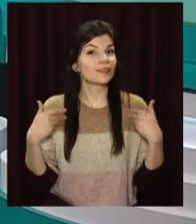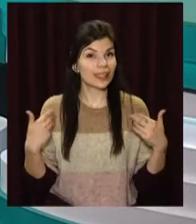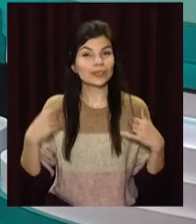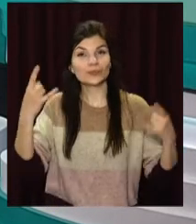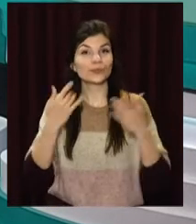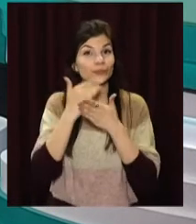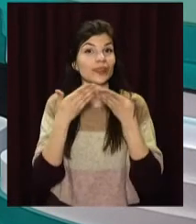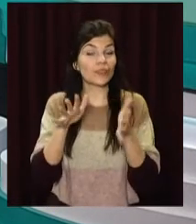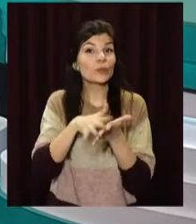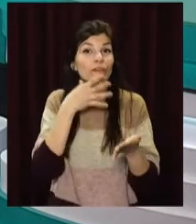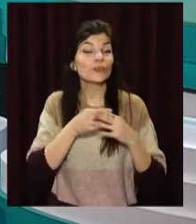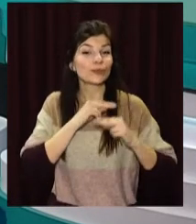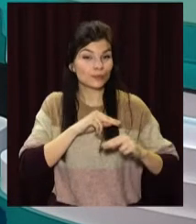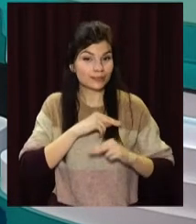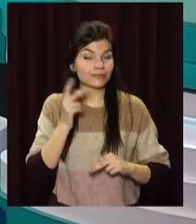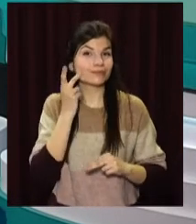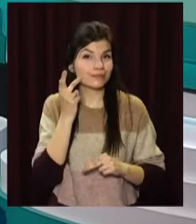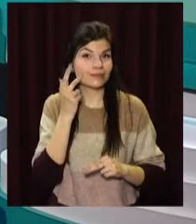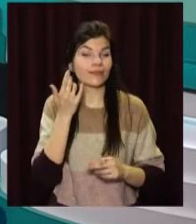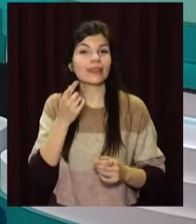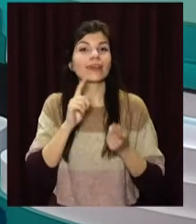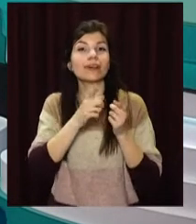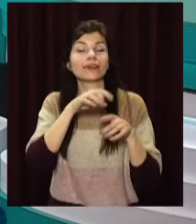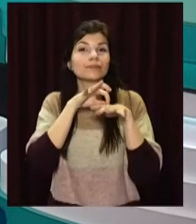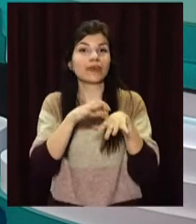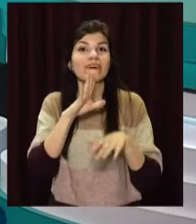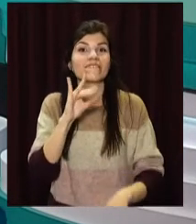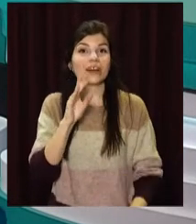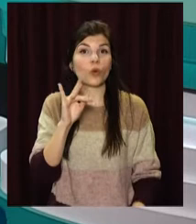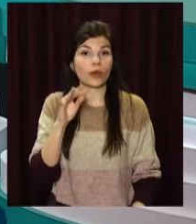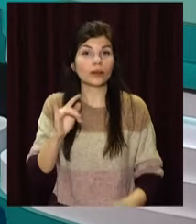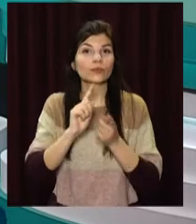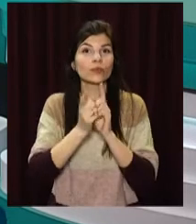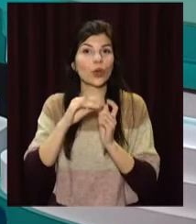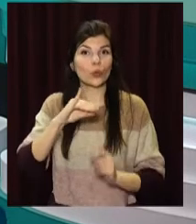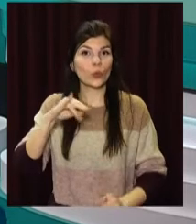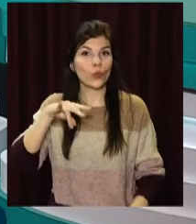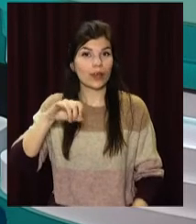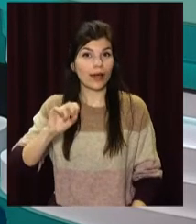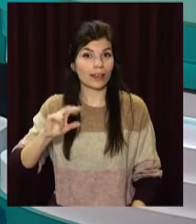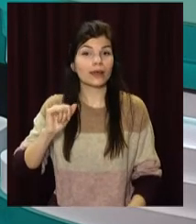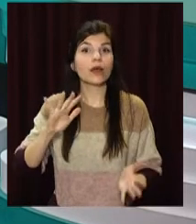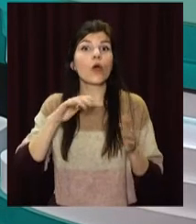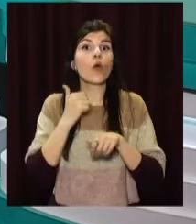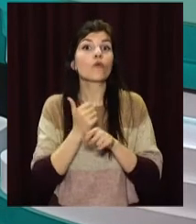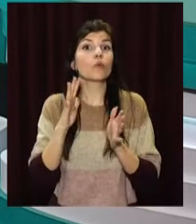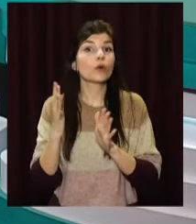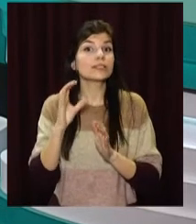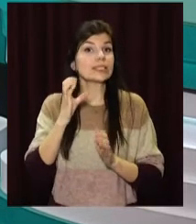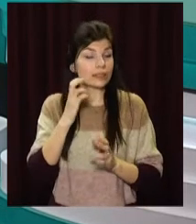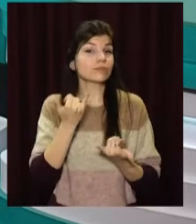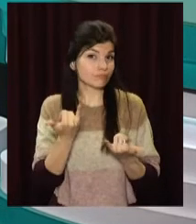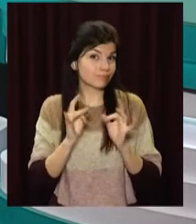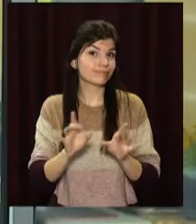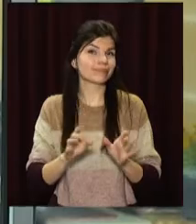Вітаю! Відкритий продовжує свою роботу. І, як завжди, для вас працюють Вікторія Вахрушина та сурдоперекладачка Юліана Пуговкіна. І про головні події середи дивіться